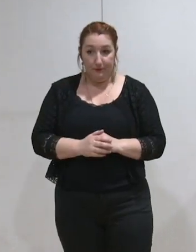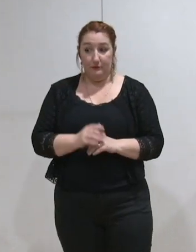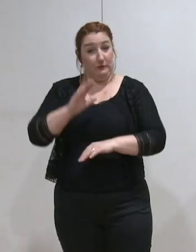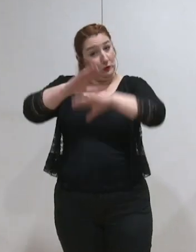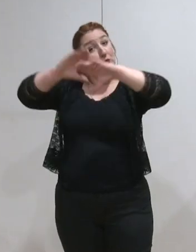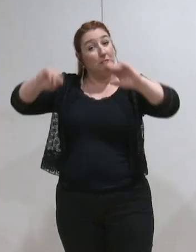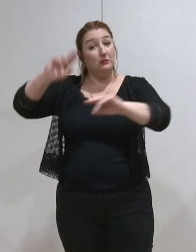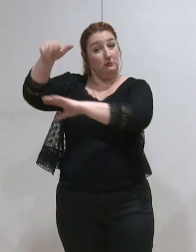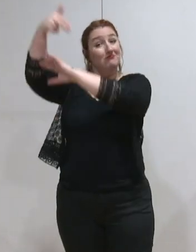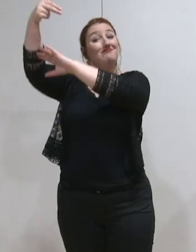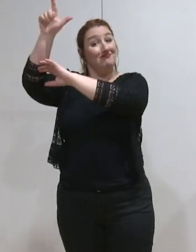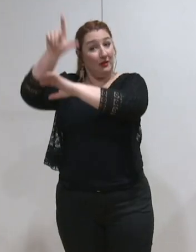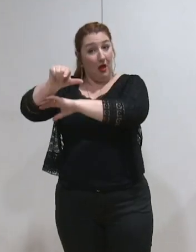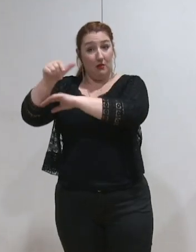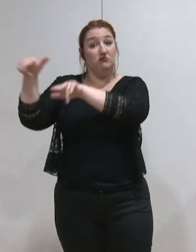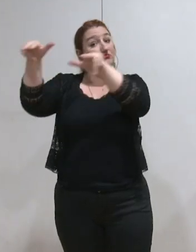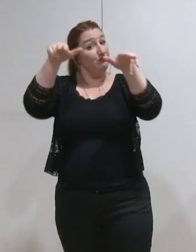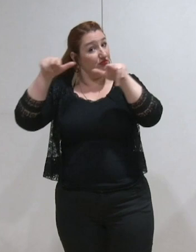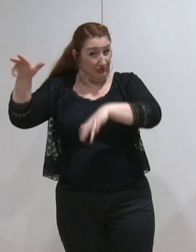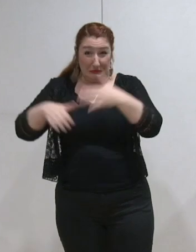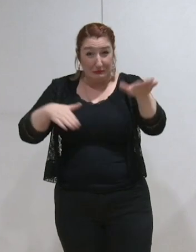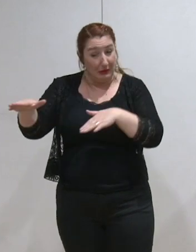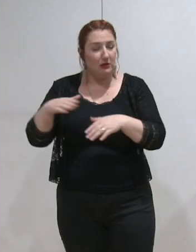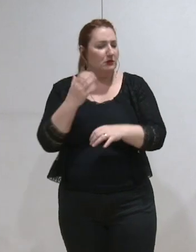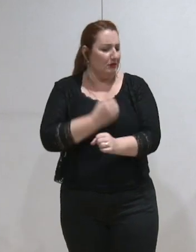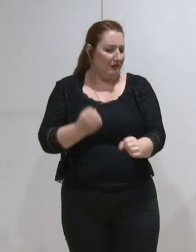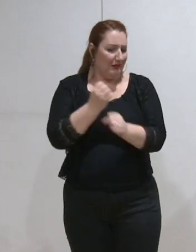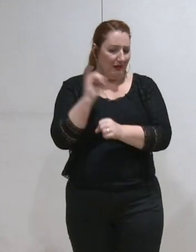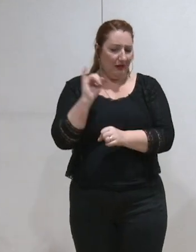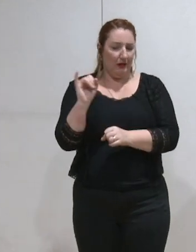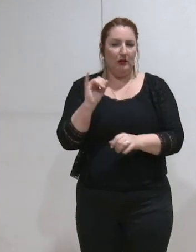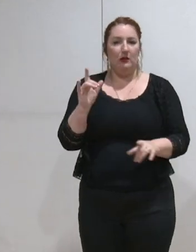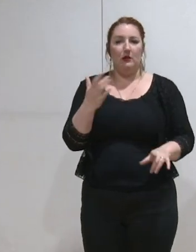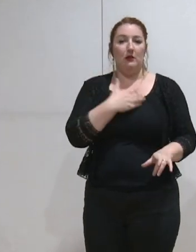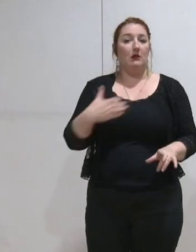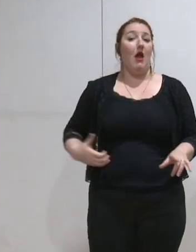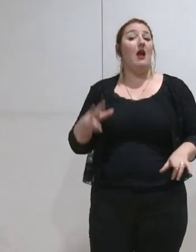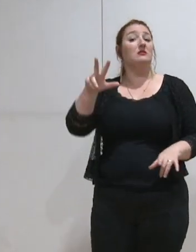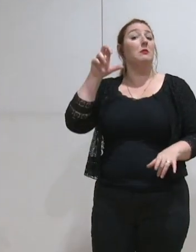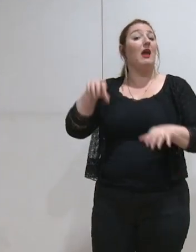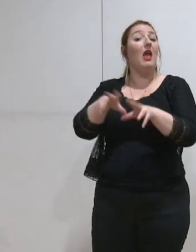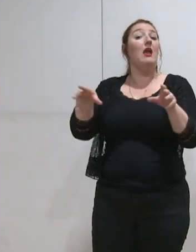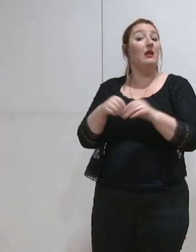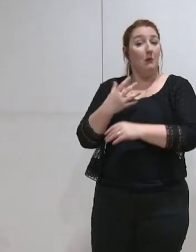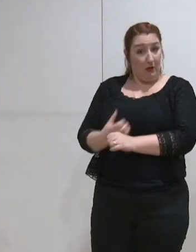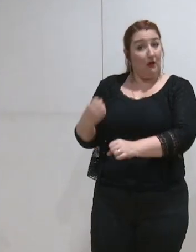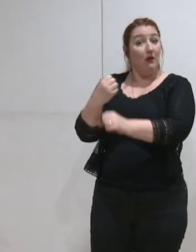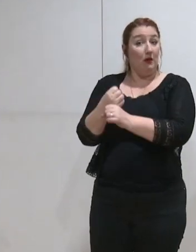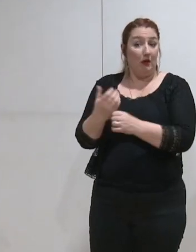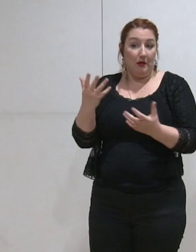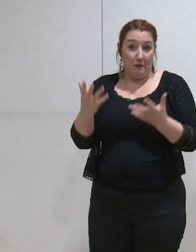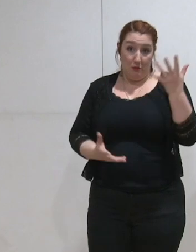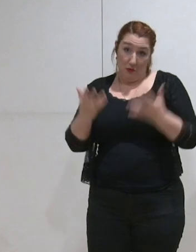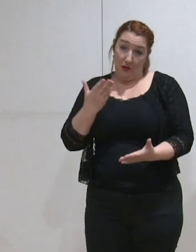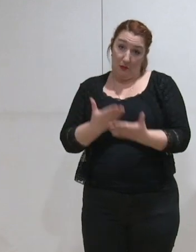dispositif fonctionnait il avait été mis en place à l'initiative de la municipalité précédente c'est bien peut-être le